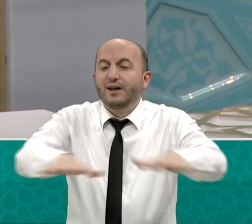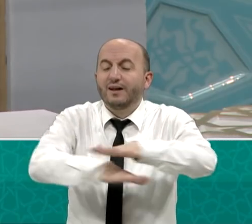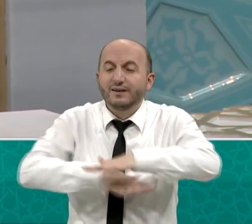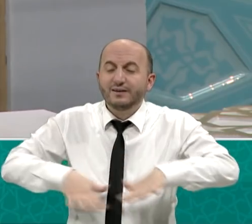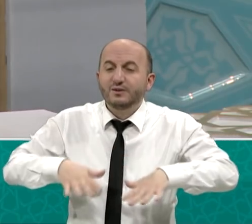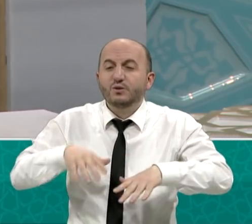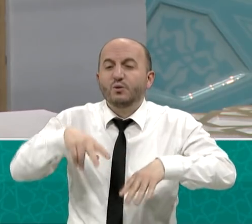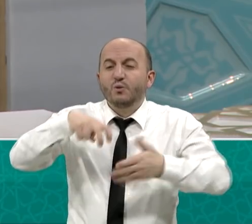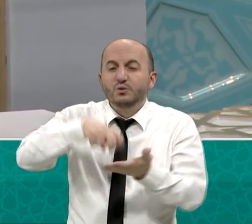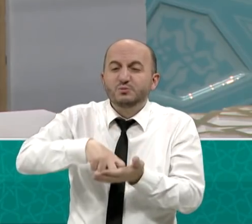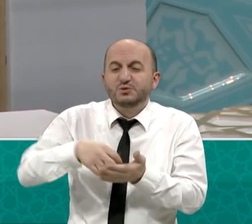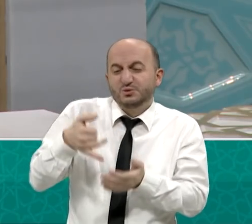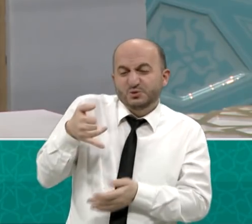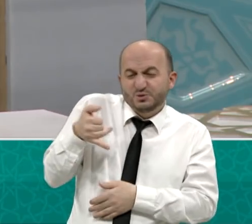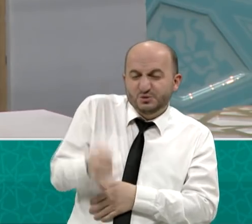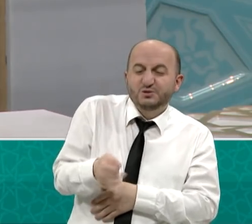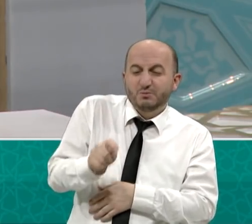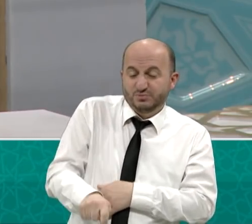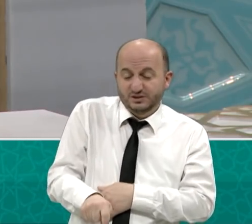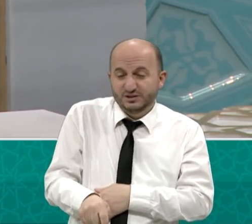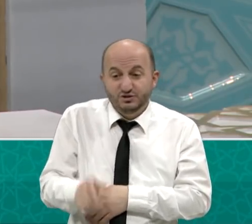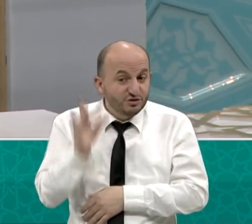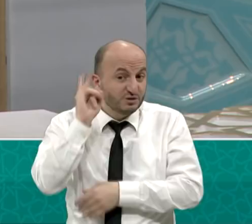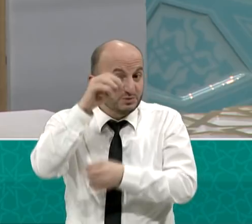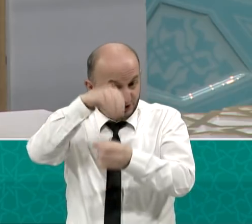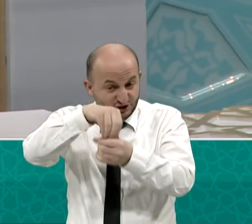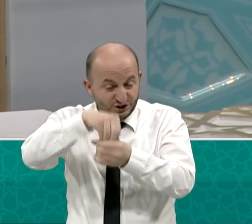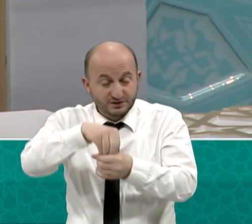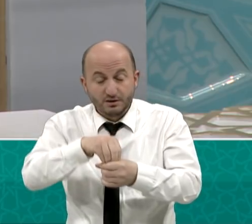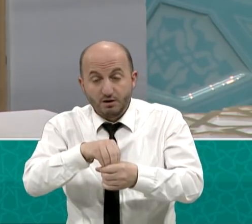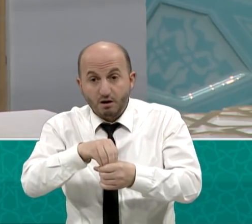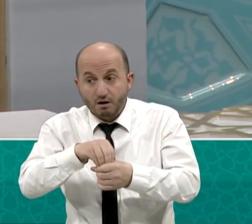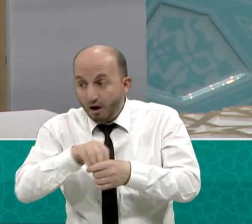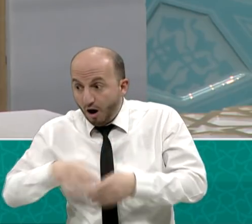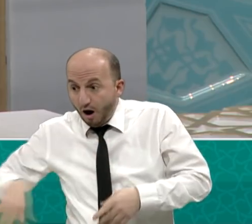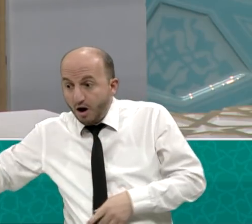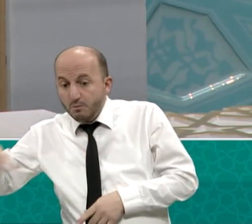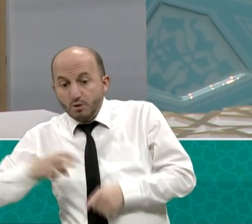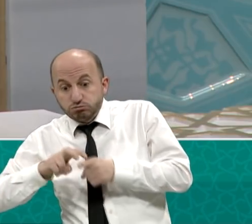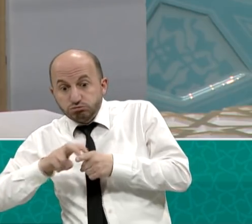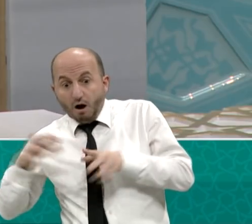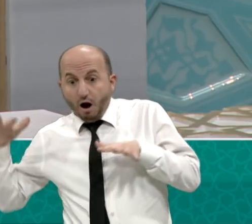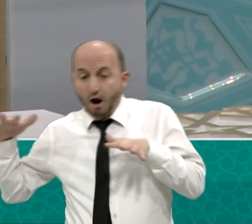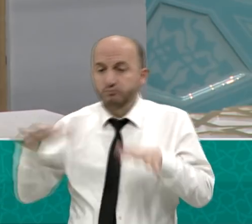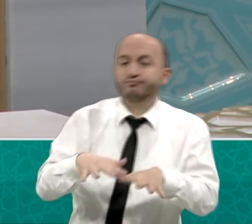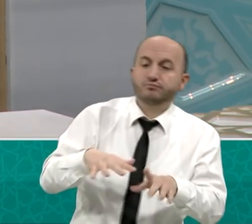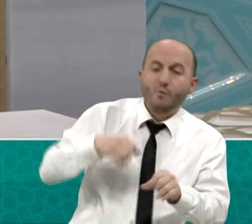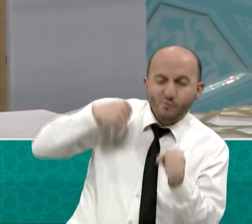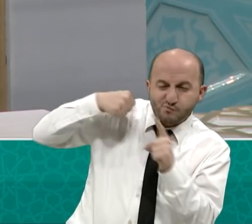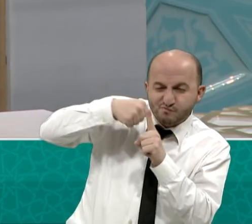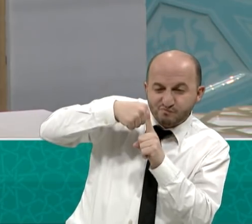ve küçük abdestini bozmuş, affedersiniz. Sahabiler hemen adamın üzerine üşüşmüşler,